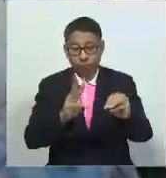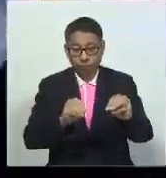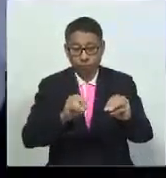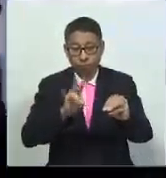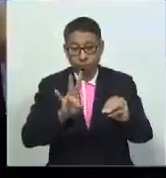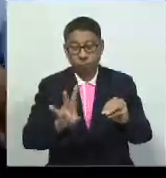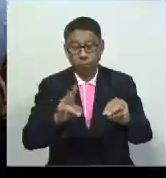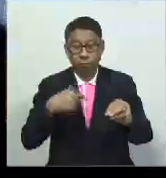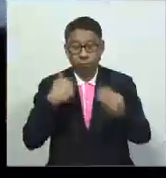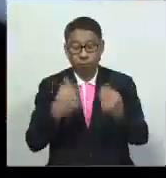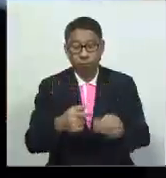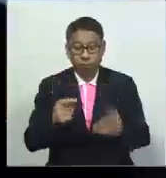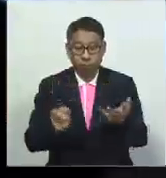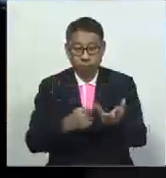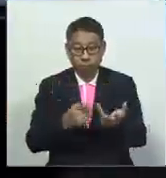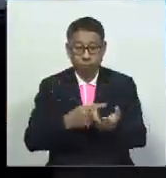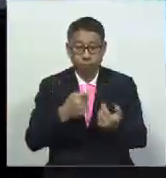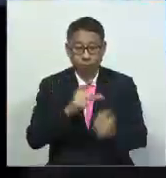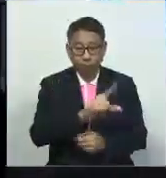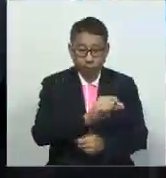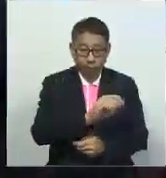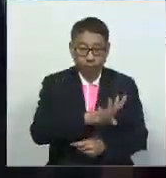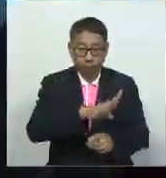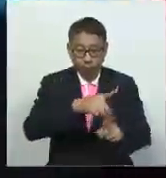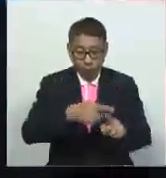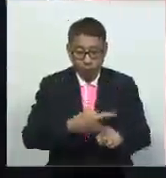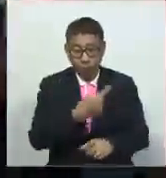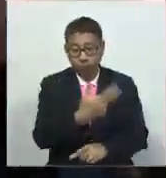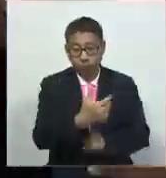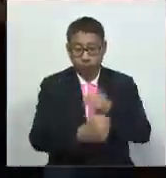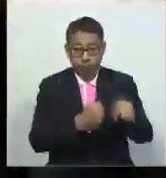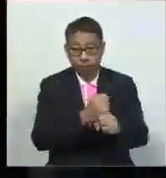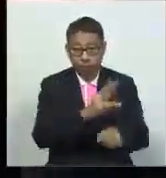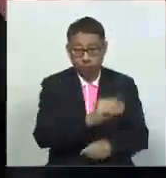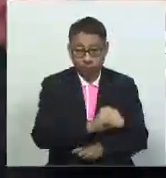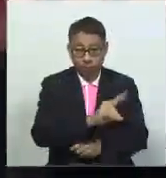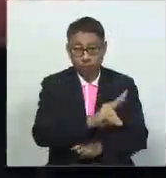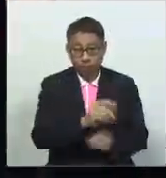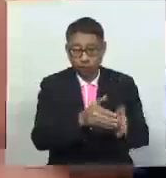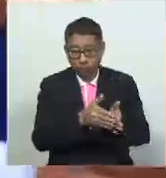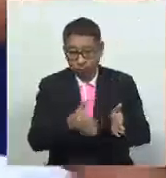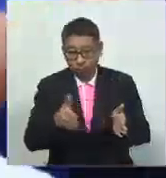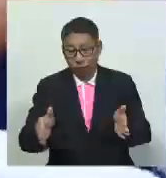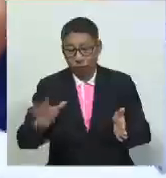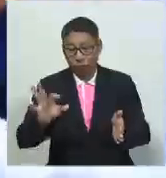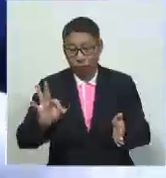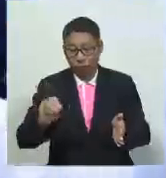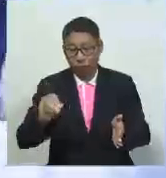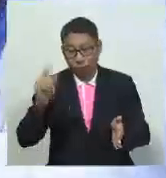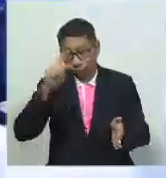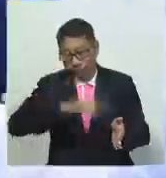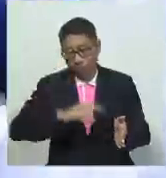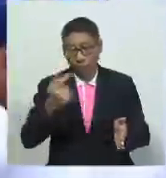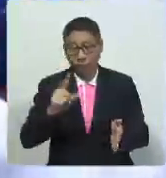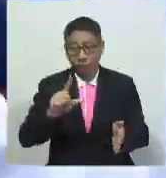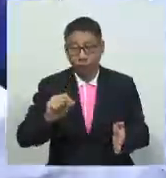ที่กำหนดไว้ว่านับจากวันเลือกตั้งคือวันที่24มีนาคม2562ภายในเวลา90วันหรือภายในวันที่21